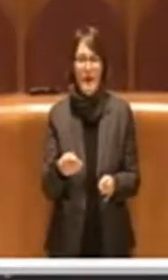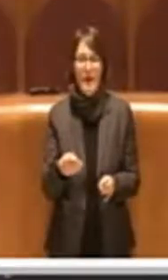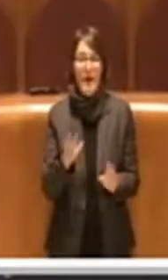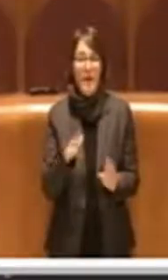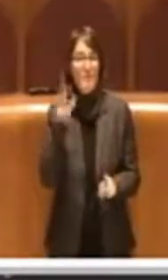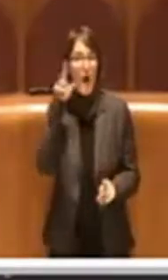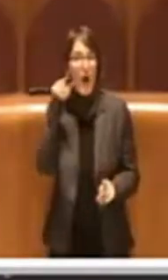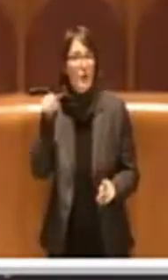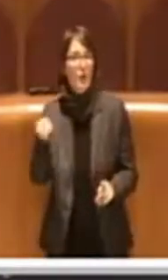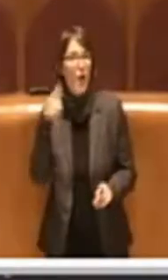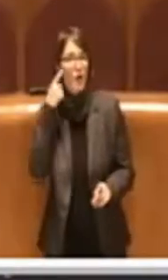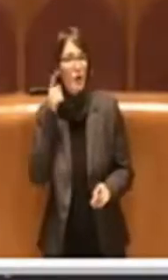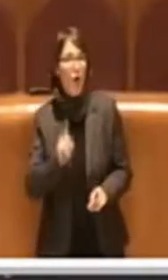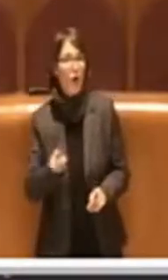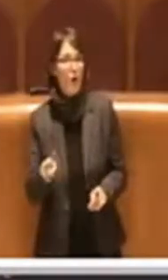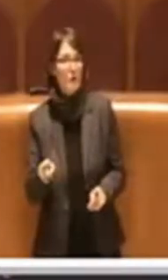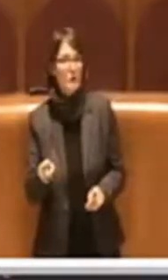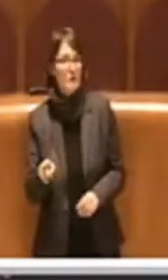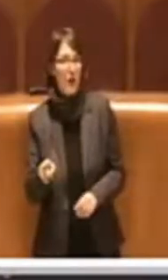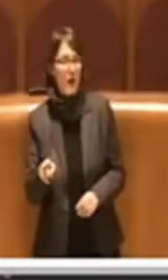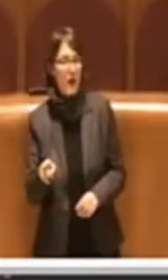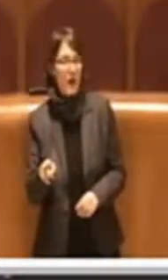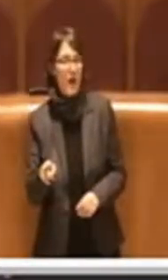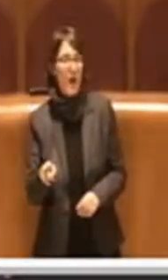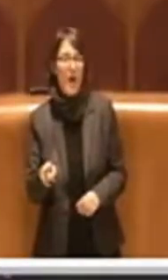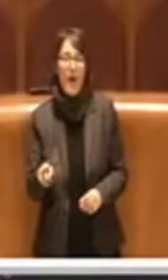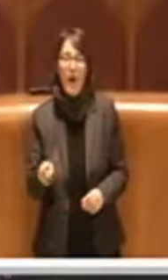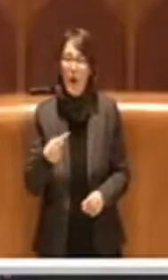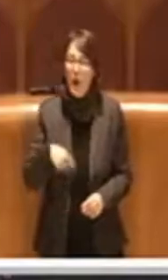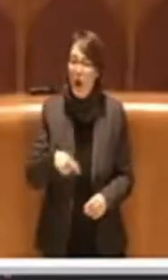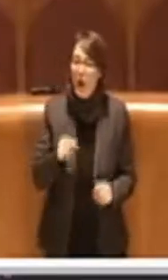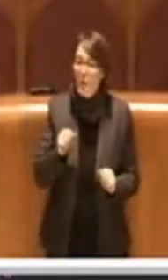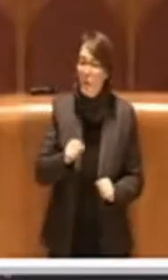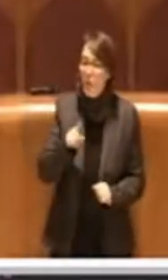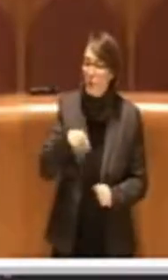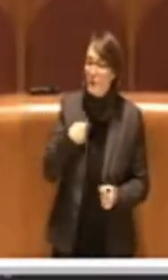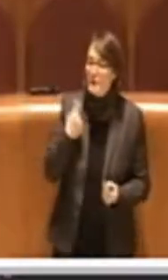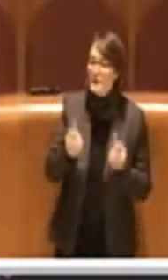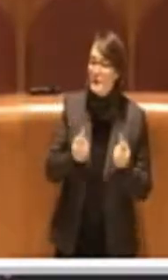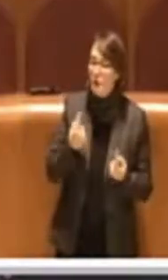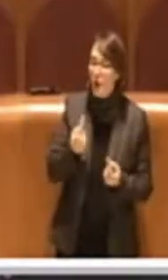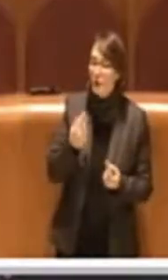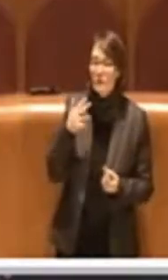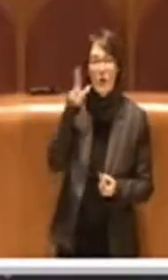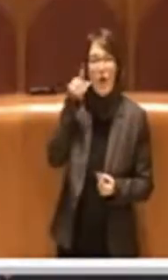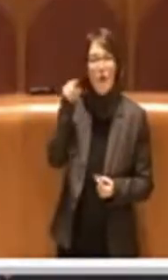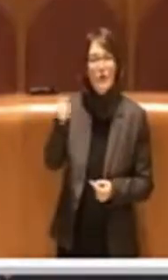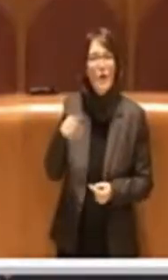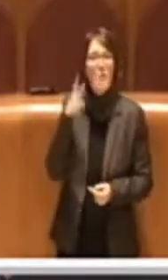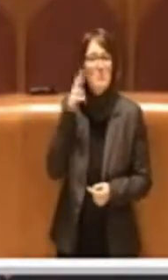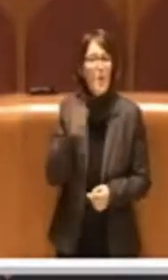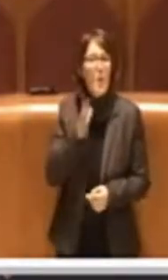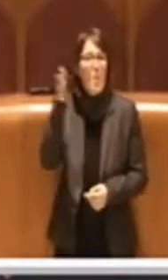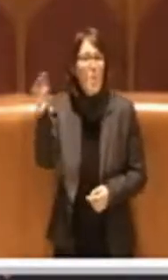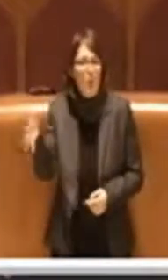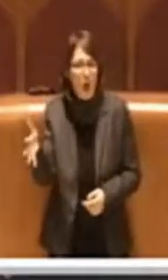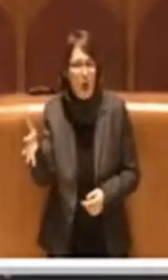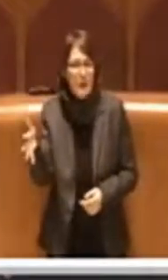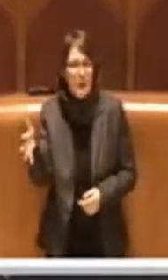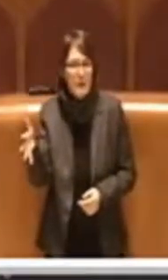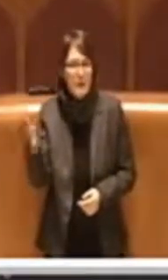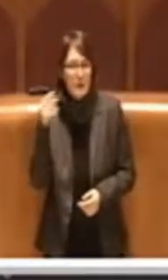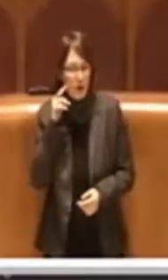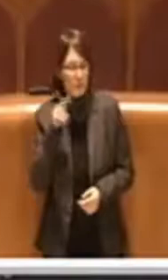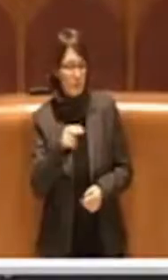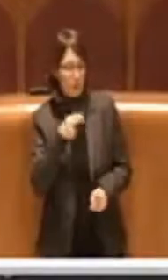all'insaputa della donna stessa, noi ci potremmo trovare anche di fronte al caso di una donna di un'altra religione che si trova